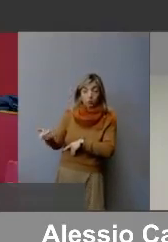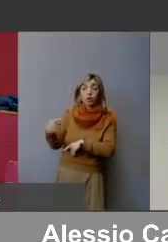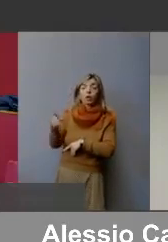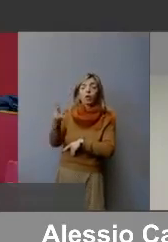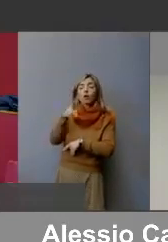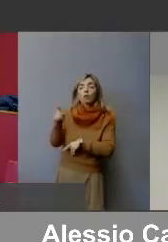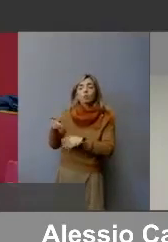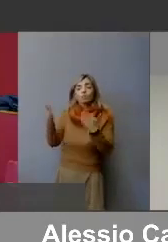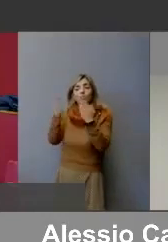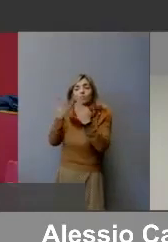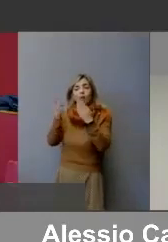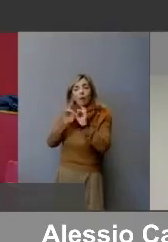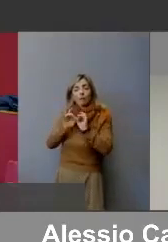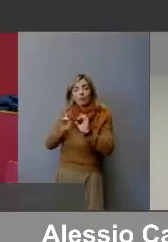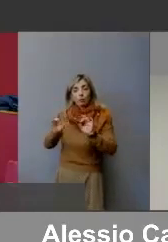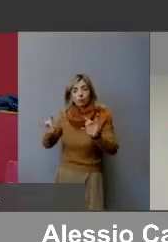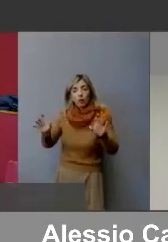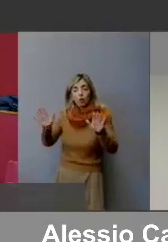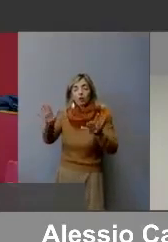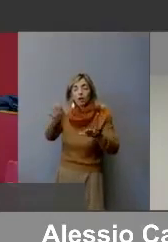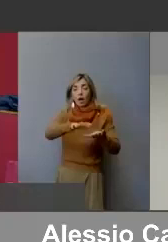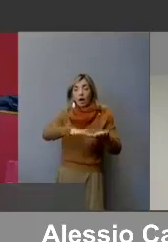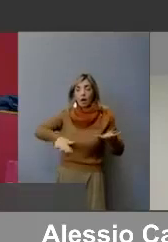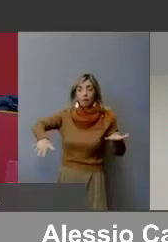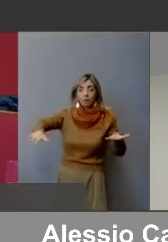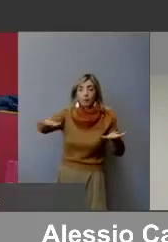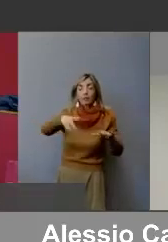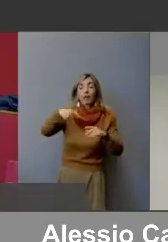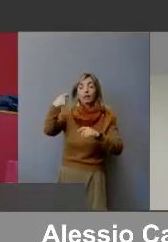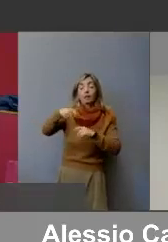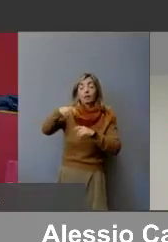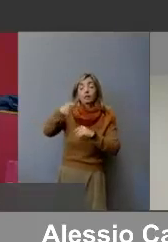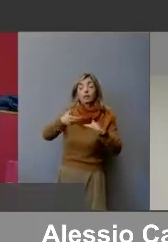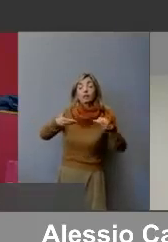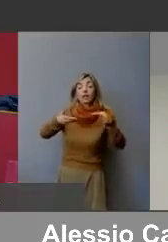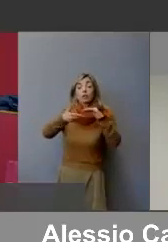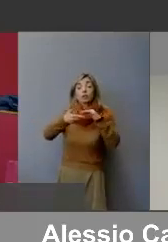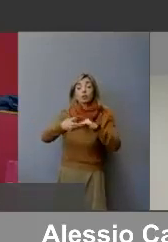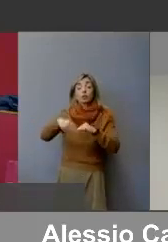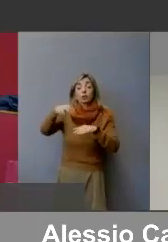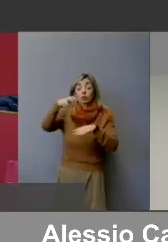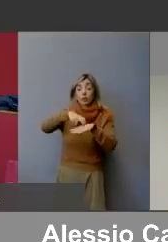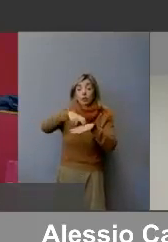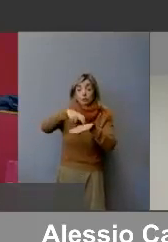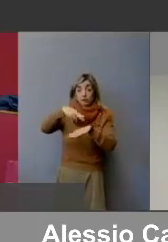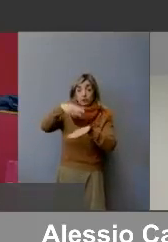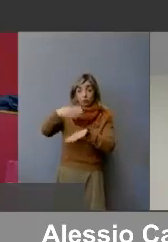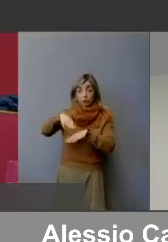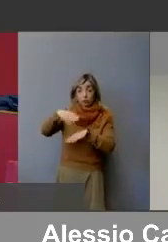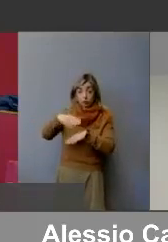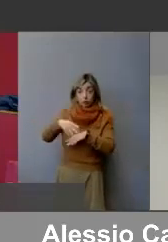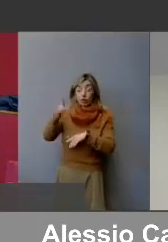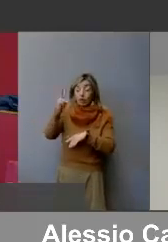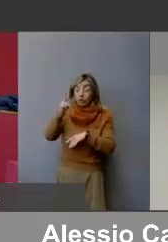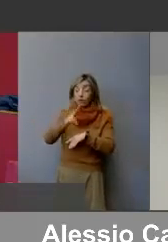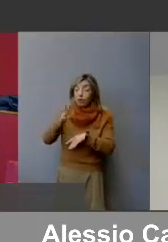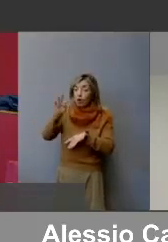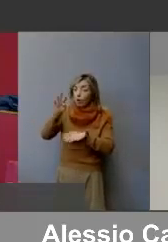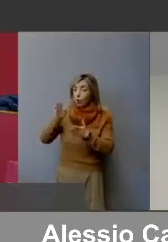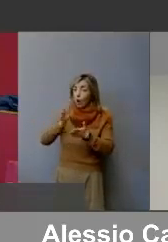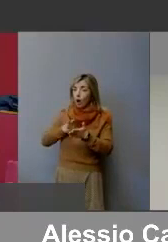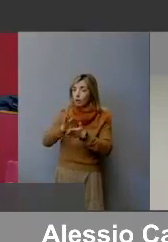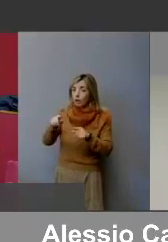ambientale presidente dell'associazione medici per l'ambiente di genova e per 40 anni è stato anche medico onco ept e